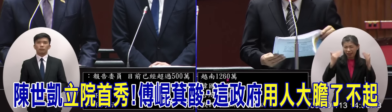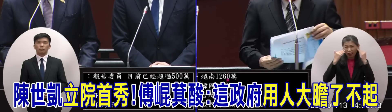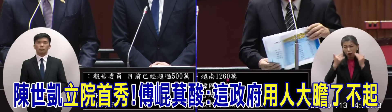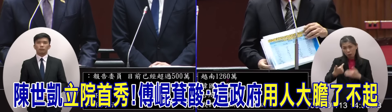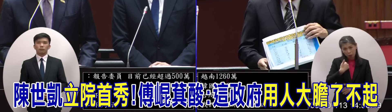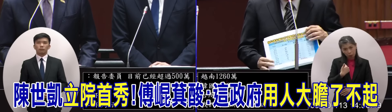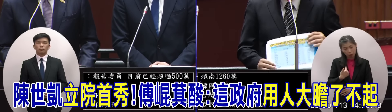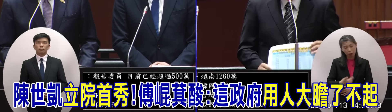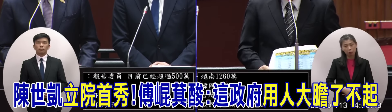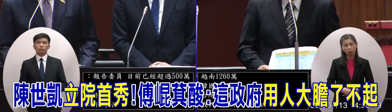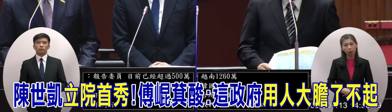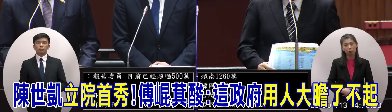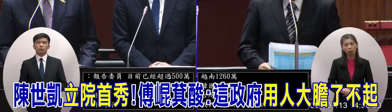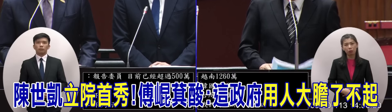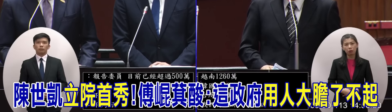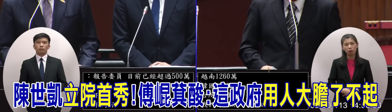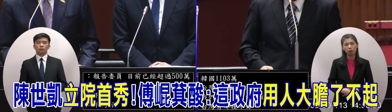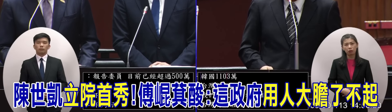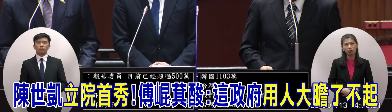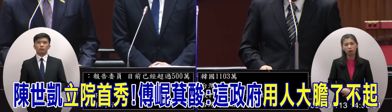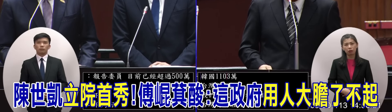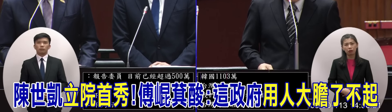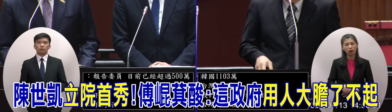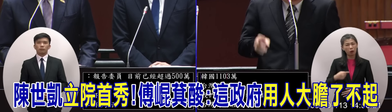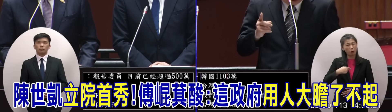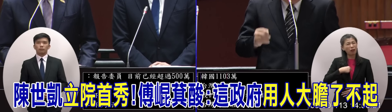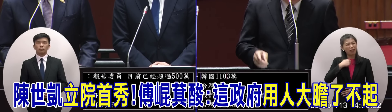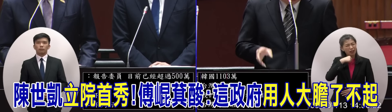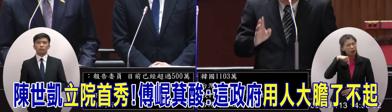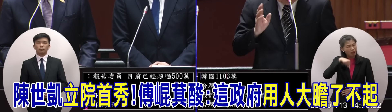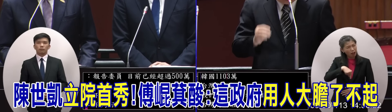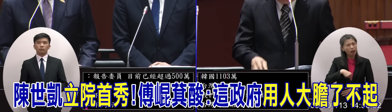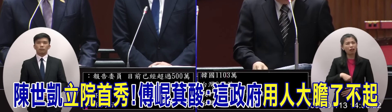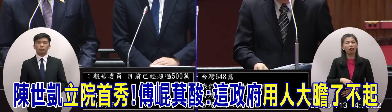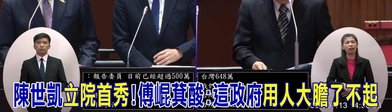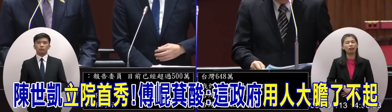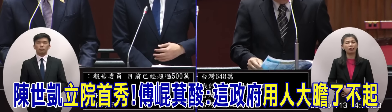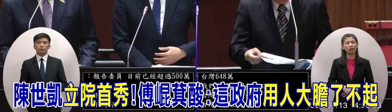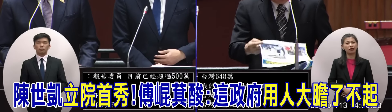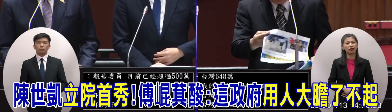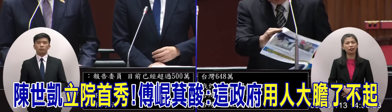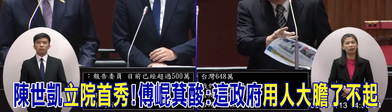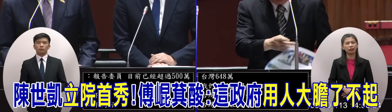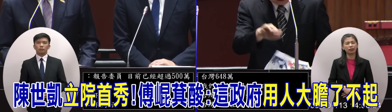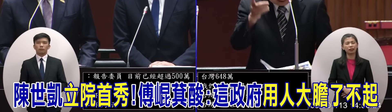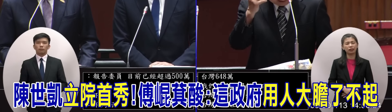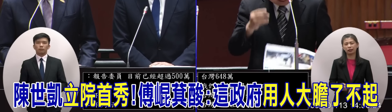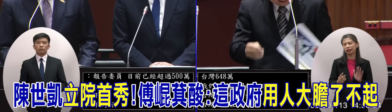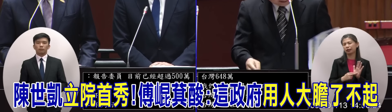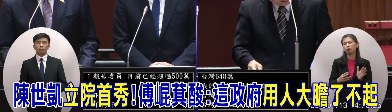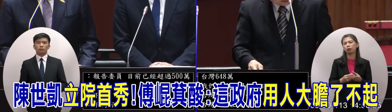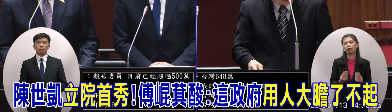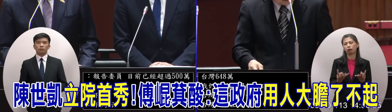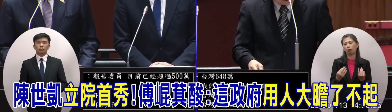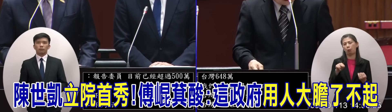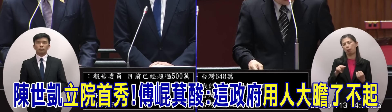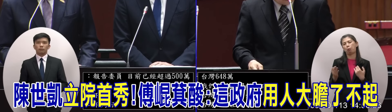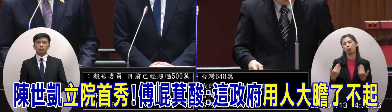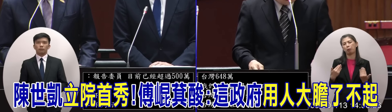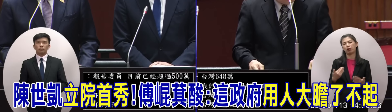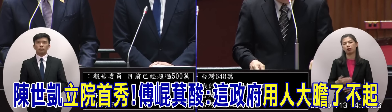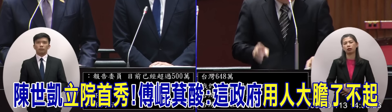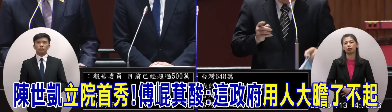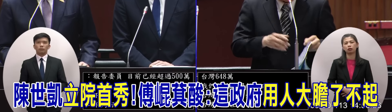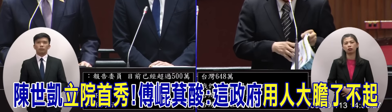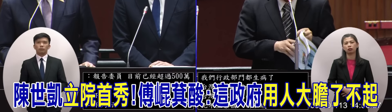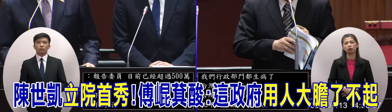国，这是我们的台湾。好，这不用解释，因为这数字说明一切。这还是观光署自己给的